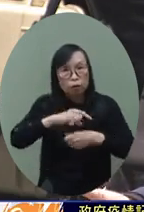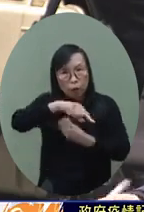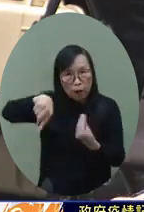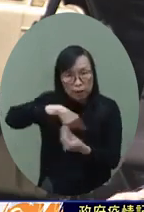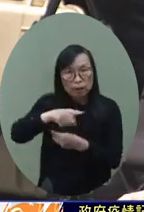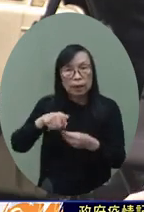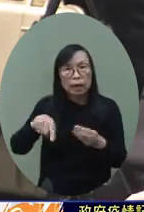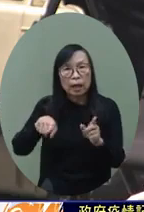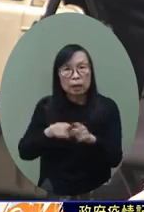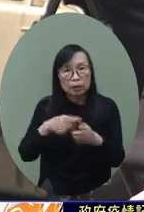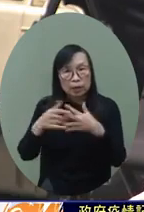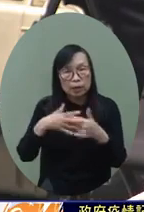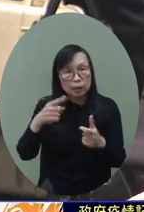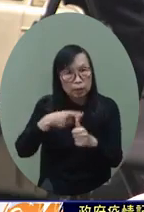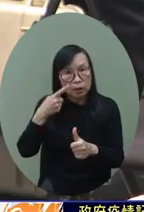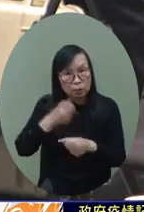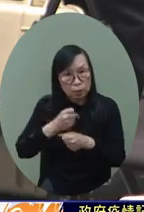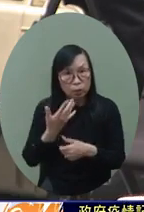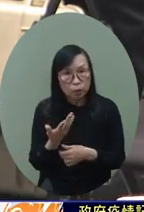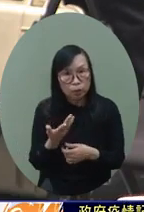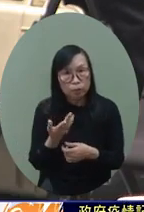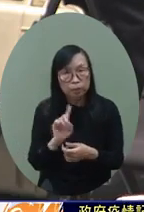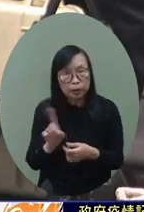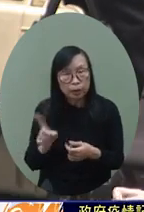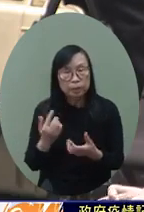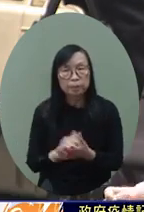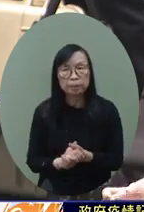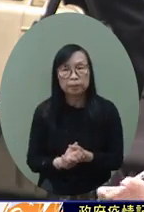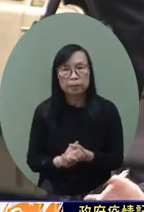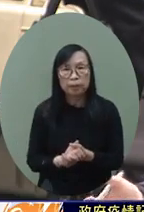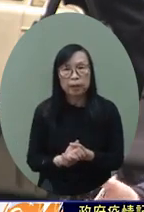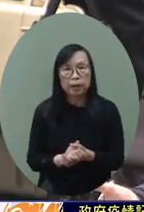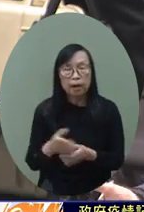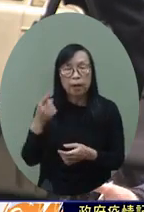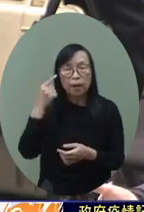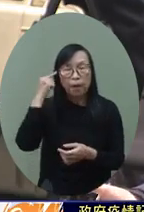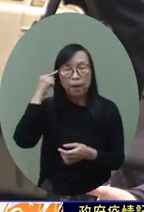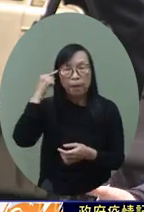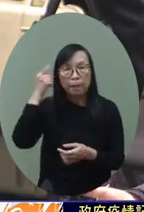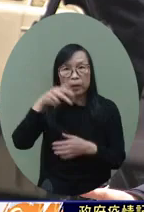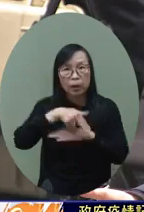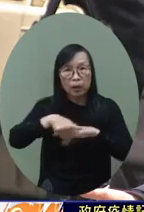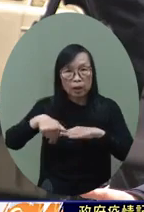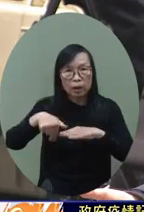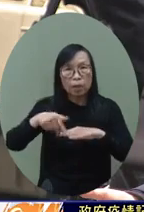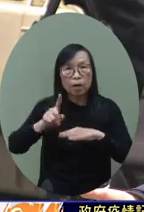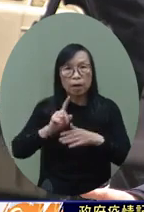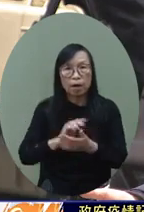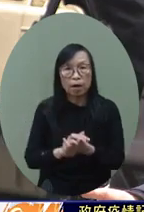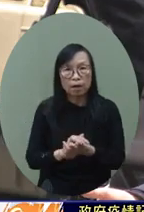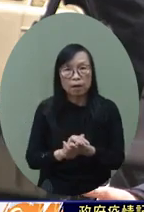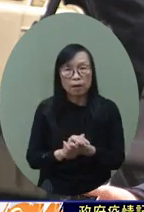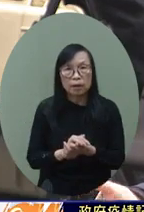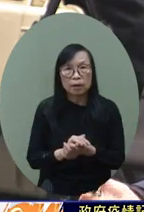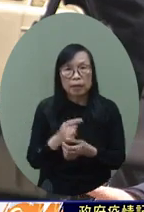同事嗰啲咧，會做先咧？咁同埋即係佢哋係即係諗住即係呢個計劃會係點樣係即係要佢